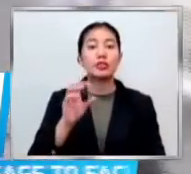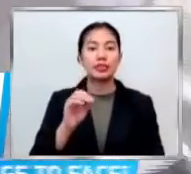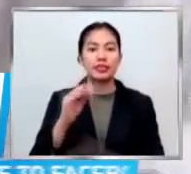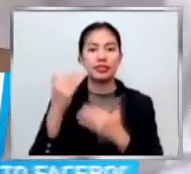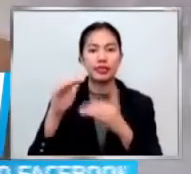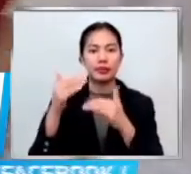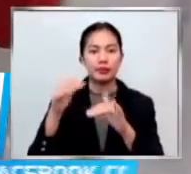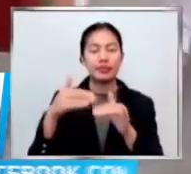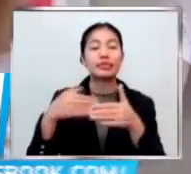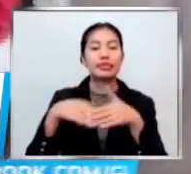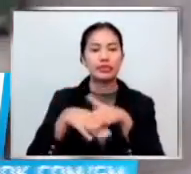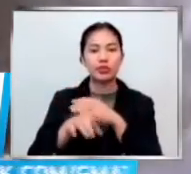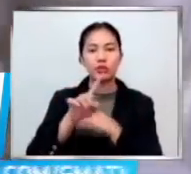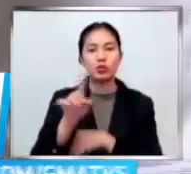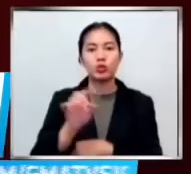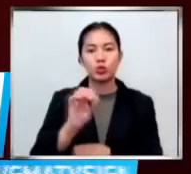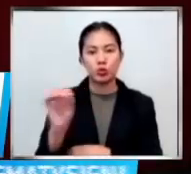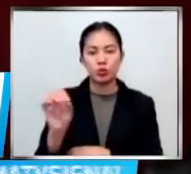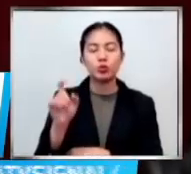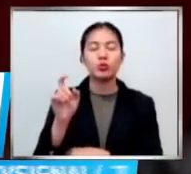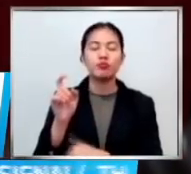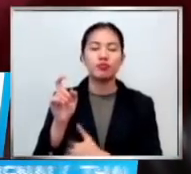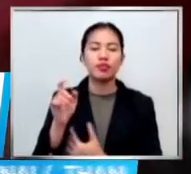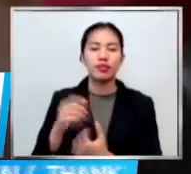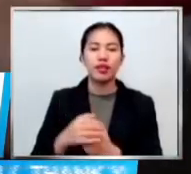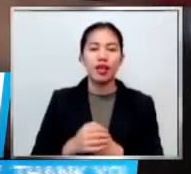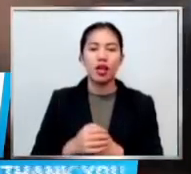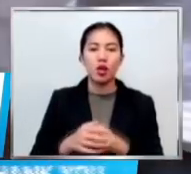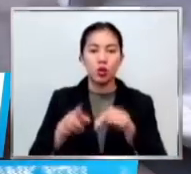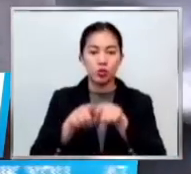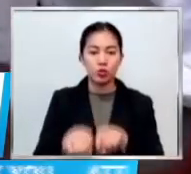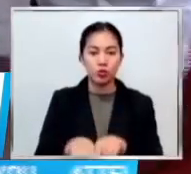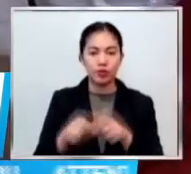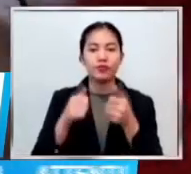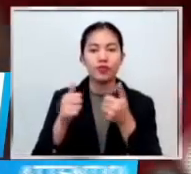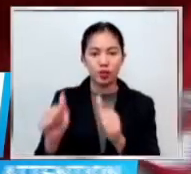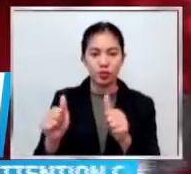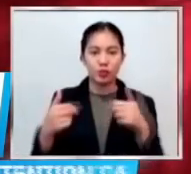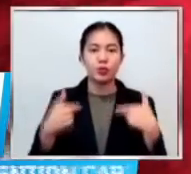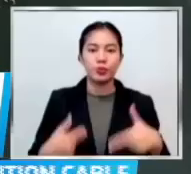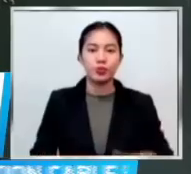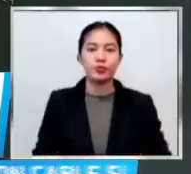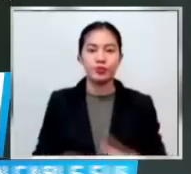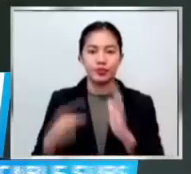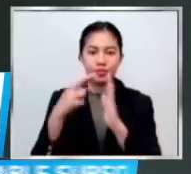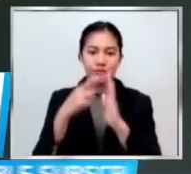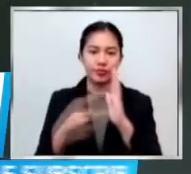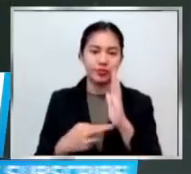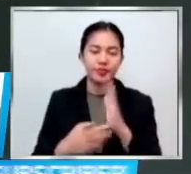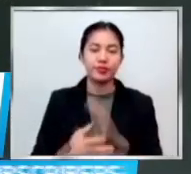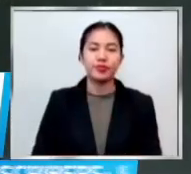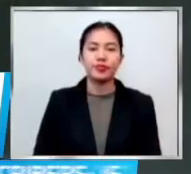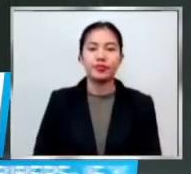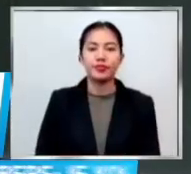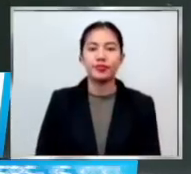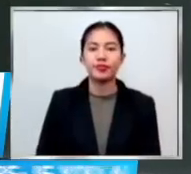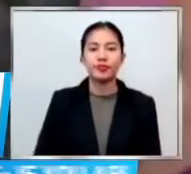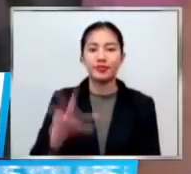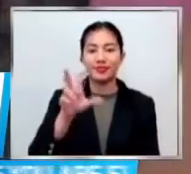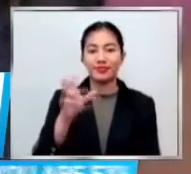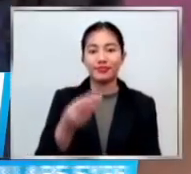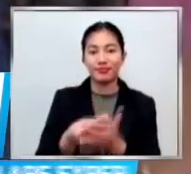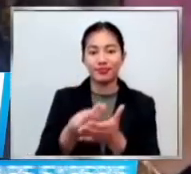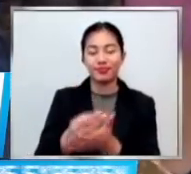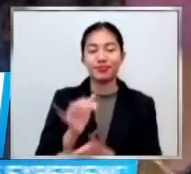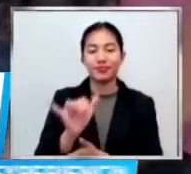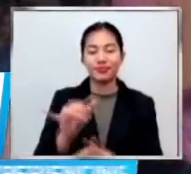zoo alinsunod sa allowed capacity, habang sinusunod pa rin ang mga minimum health protocols. 300 pesos ang entrance fee para